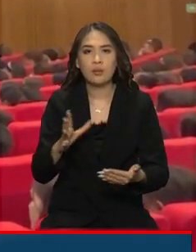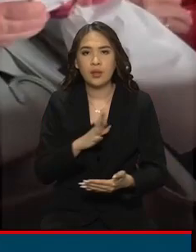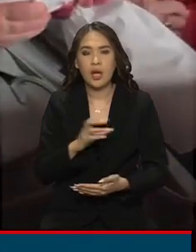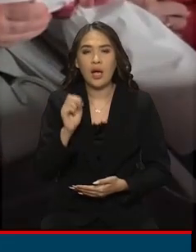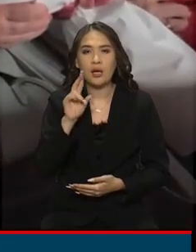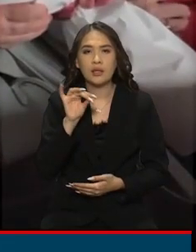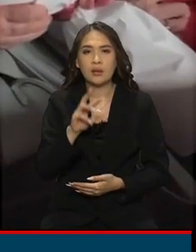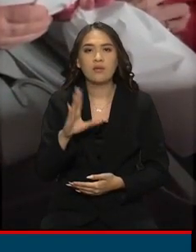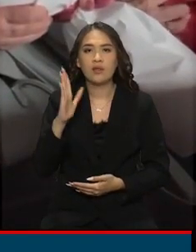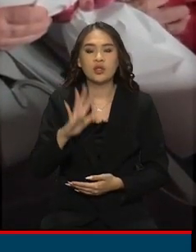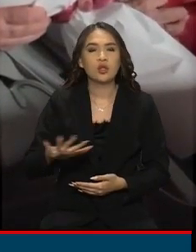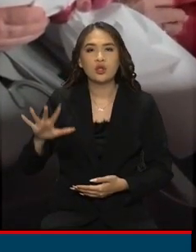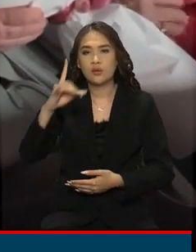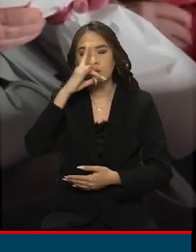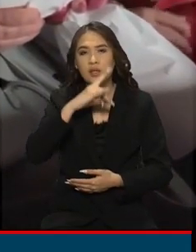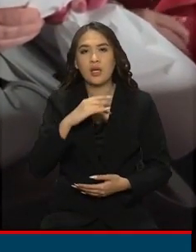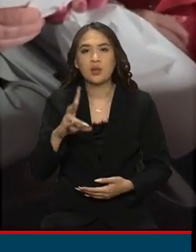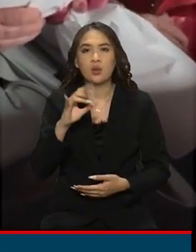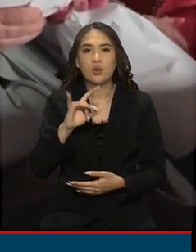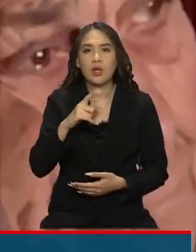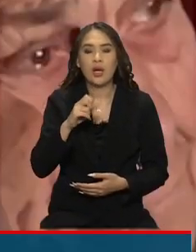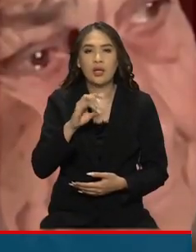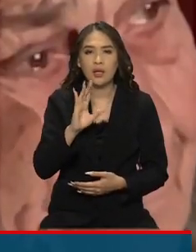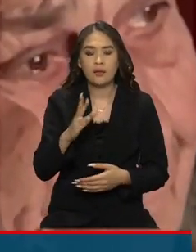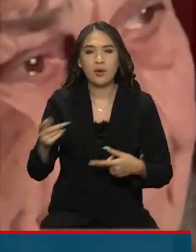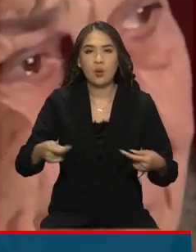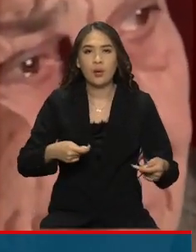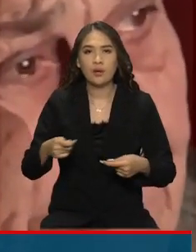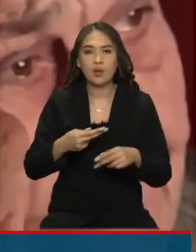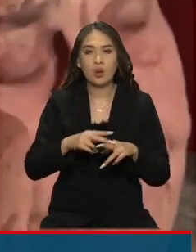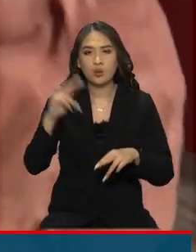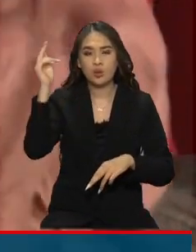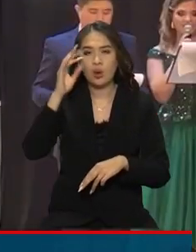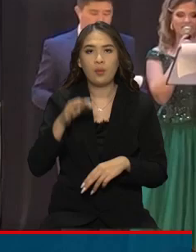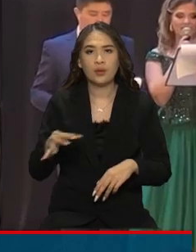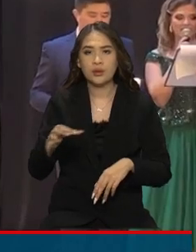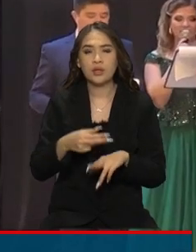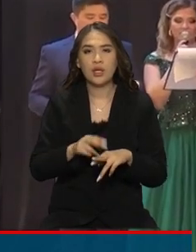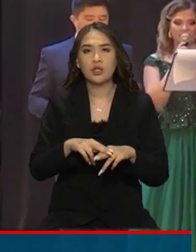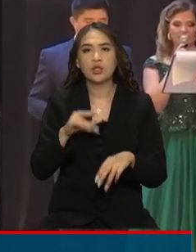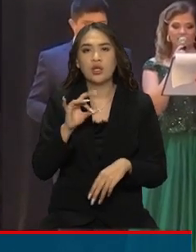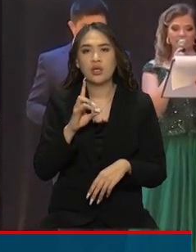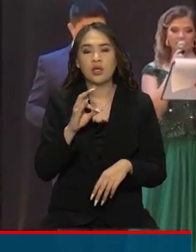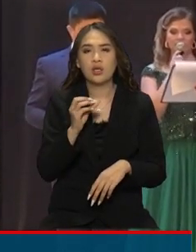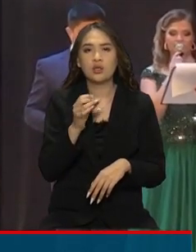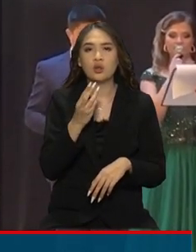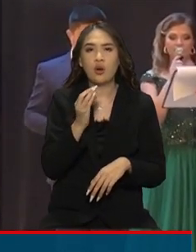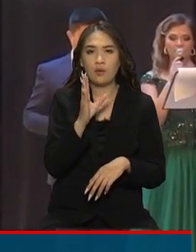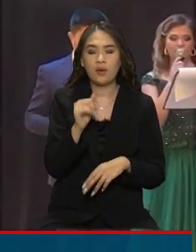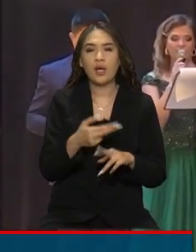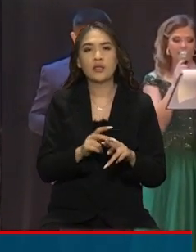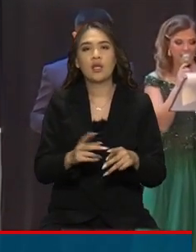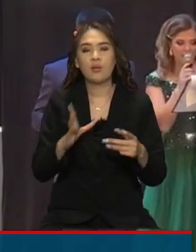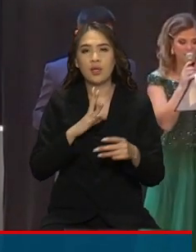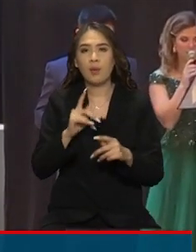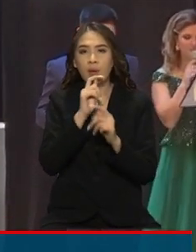Акима Восточно-Казахстанской области Ирбол Нургалиев, руководитель управления образованием области Инесса Чернышова. На мероприятии были торжественно